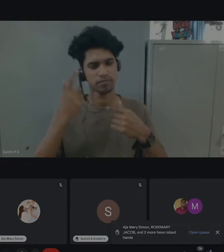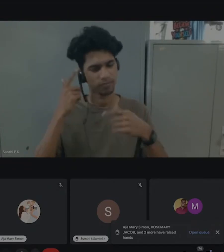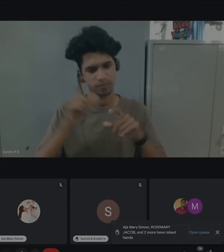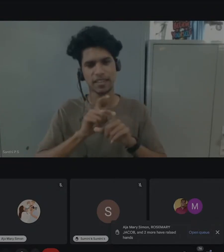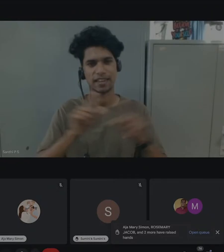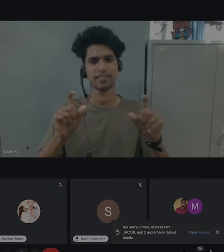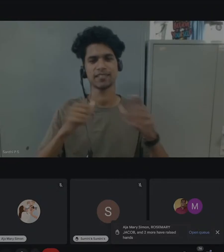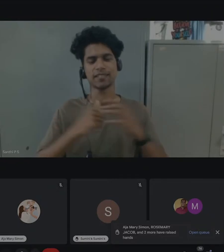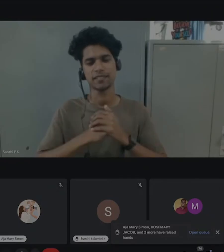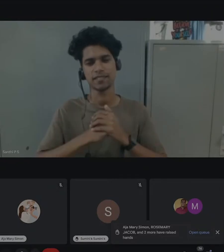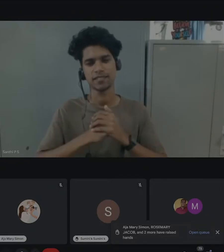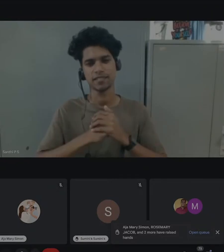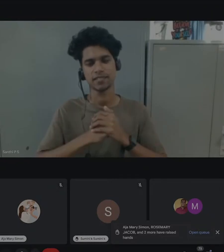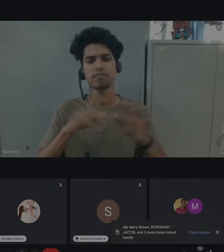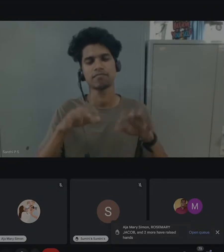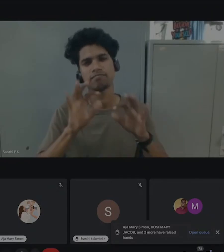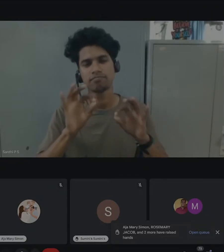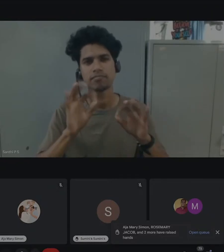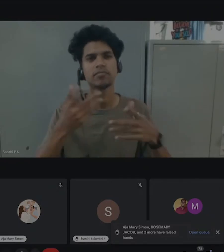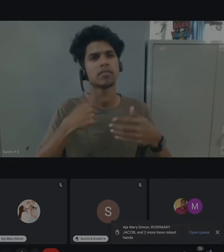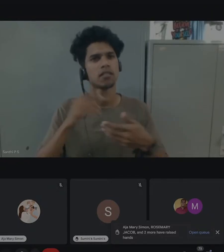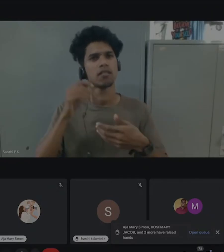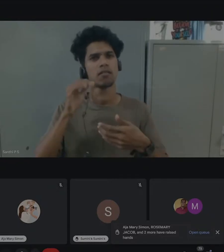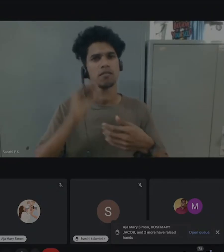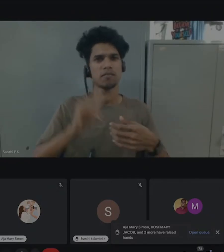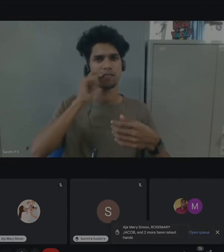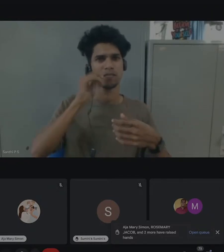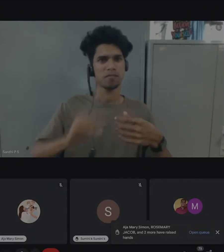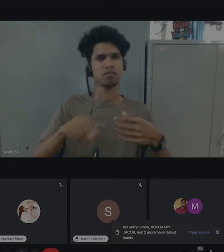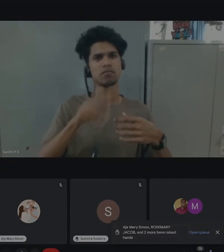കേൾക്കുന്നുണ്ട്. എന്റെ മോന് 2.25 വയസ്സായി.